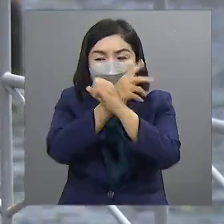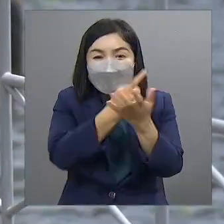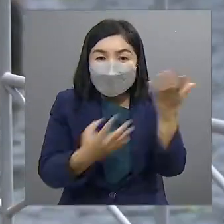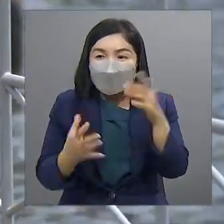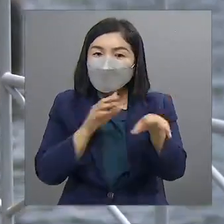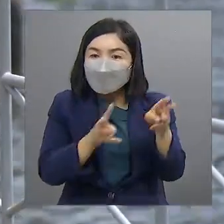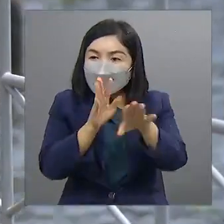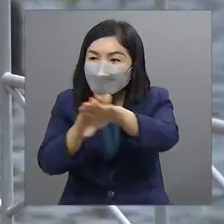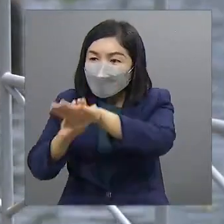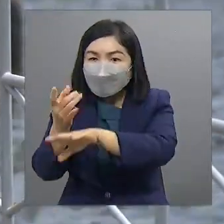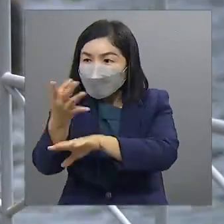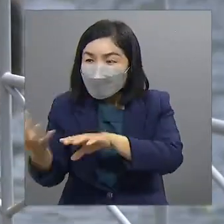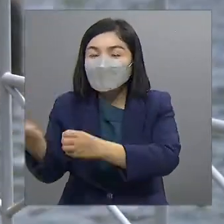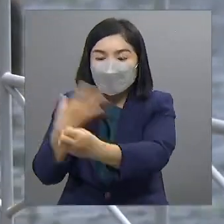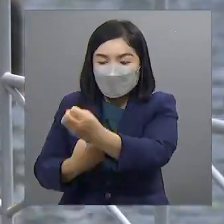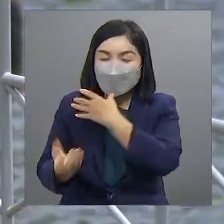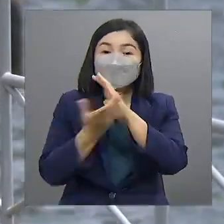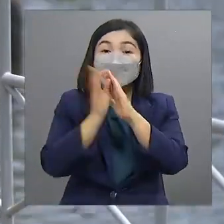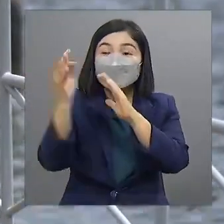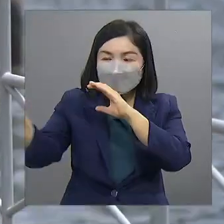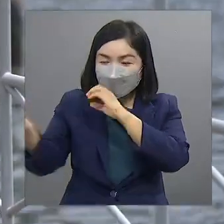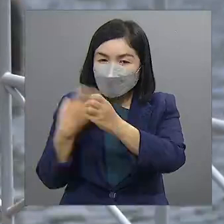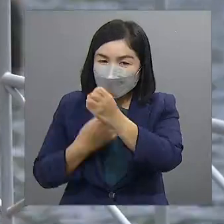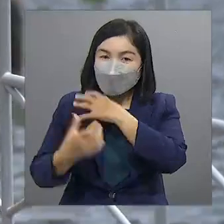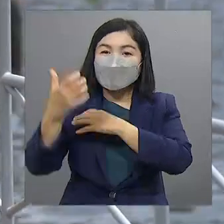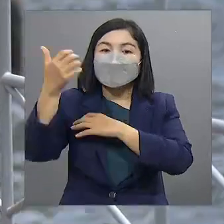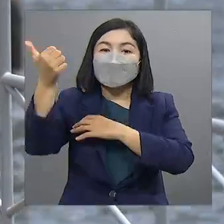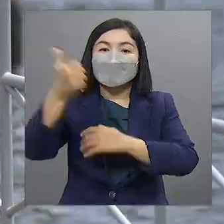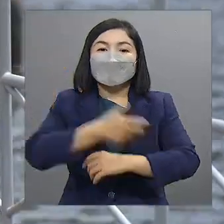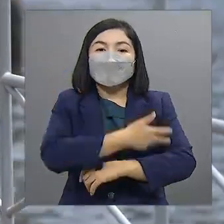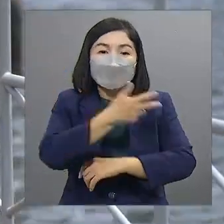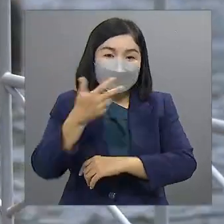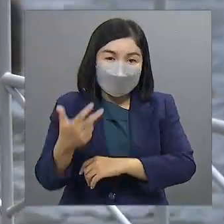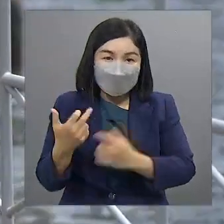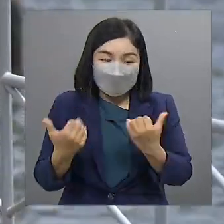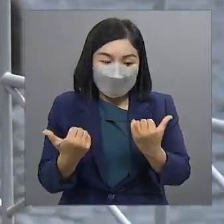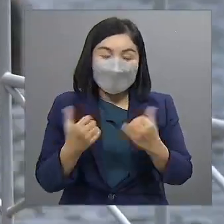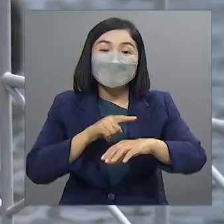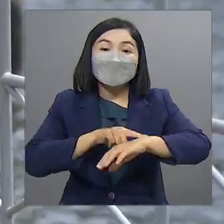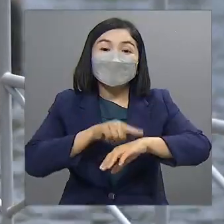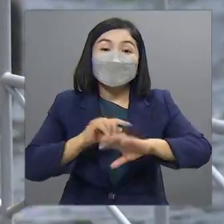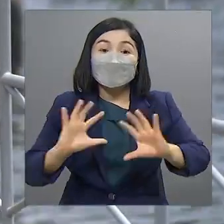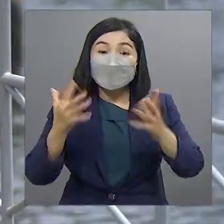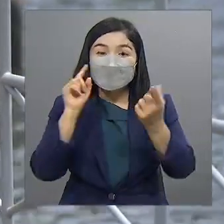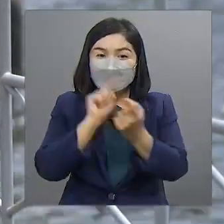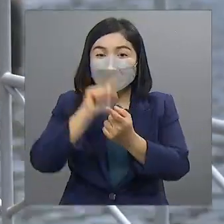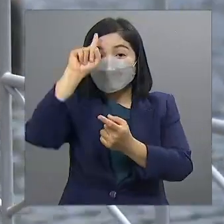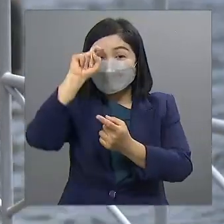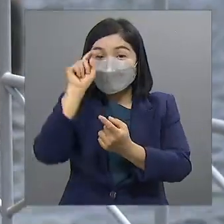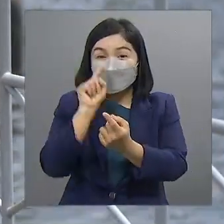จ้งเข้ามาได้ใน Facebook ของศูนย์พัฒนาการสื่อสารด้านภัยพิบัติวันนี้หมดเวลาแล้วพบกันใหม่เสาร์หน้าลาไปก่อนสวัสดีค่ะ